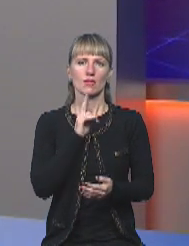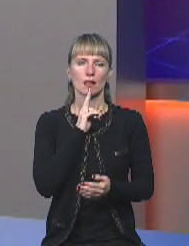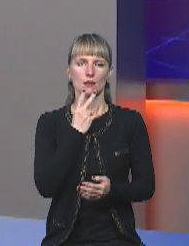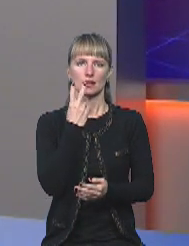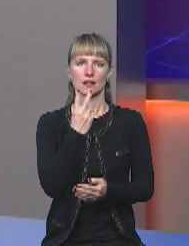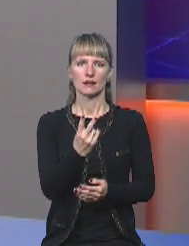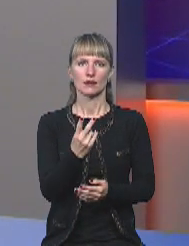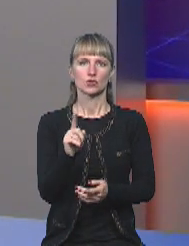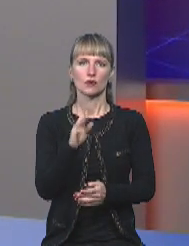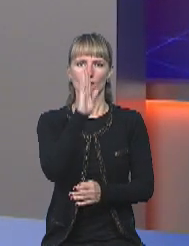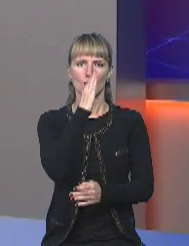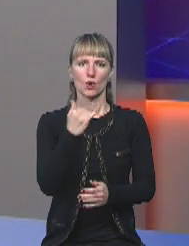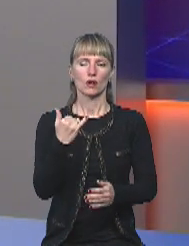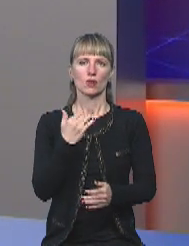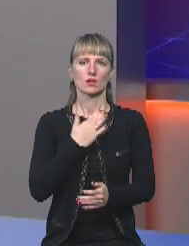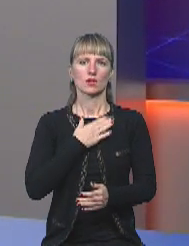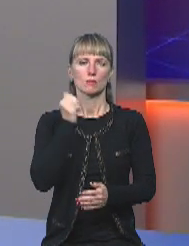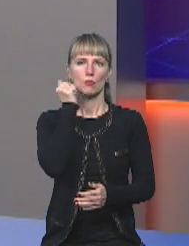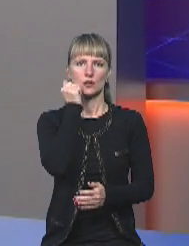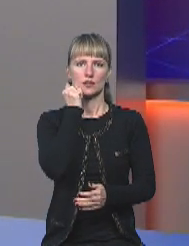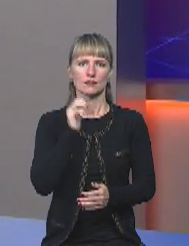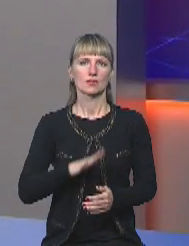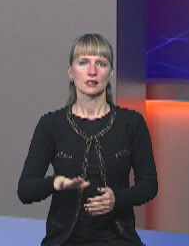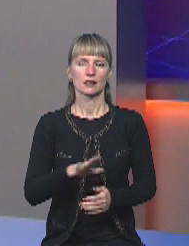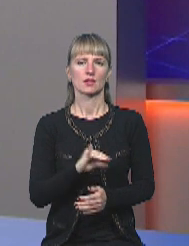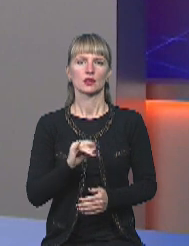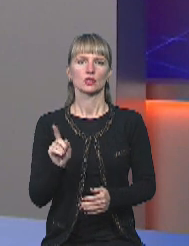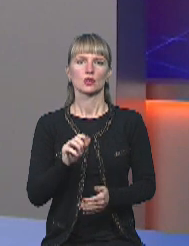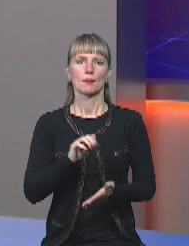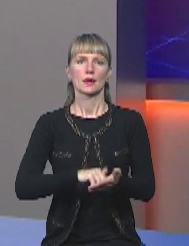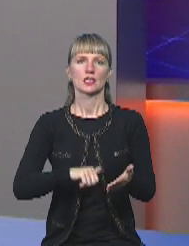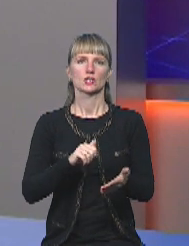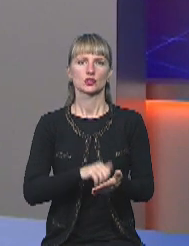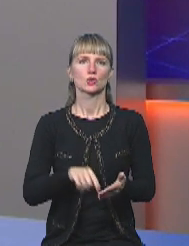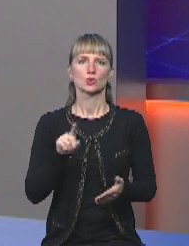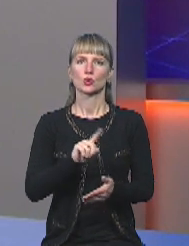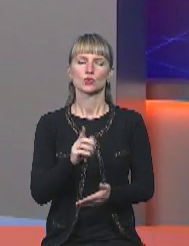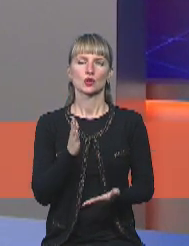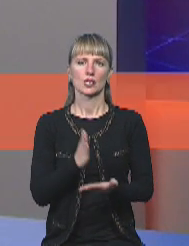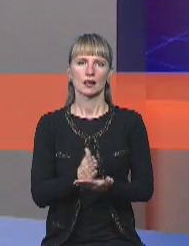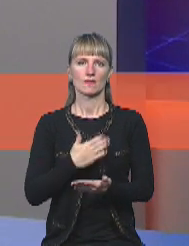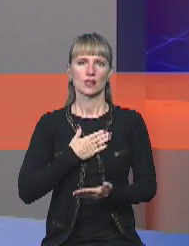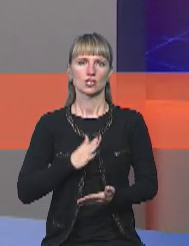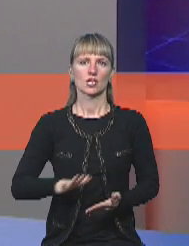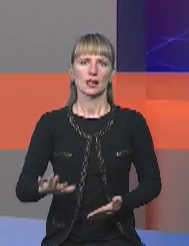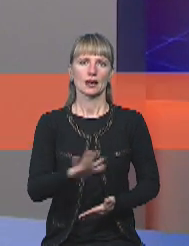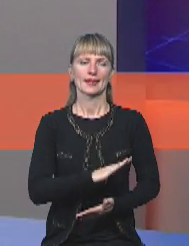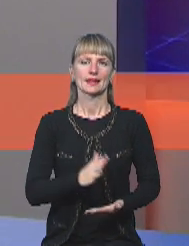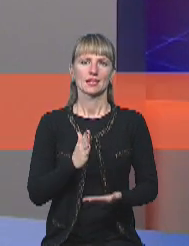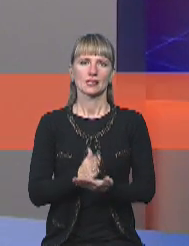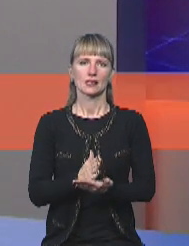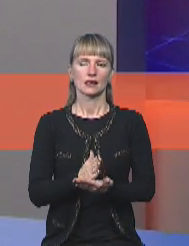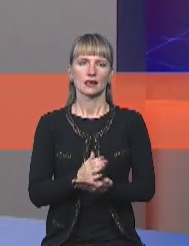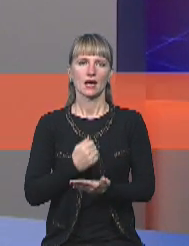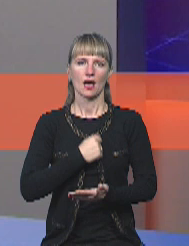що ворог наш в Москві, угу. І що причиною того, що відбувається в нашій країні, є